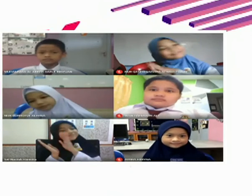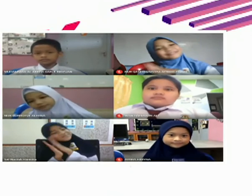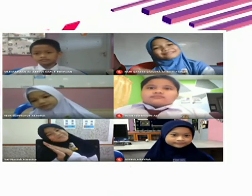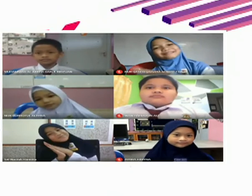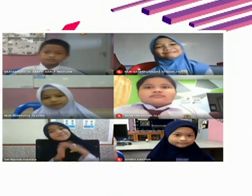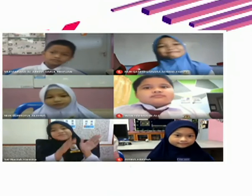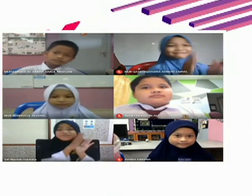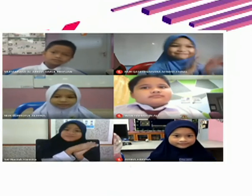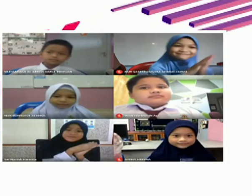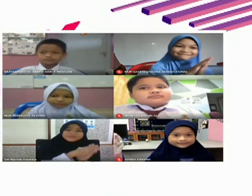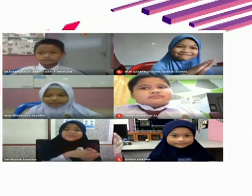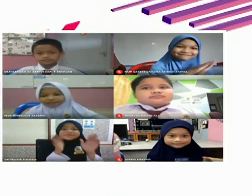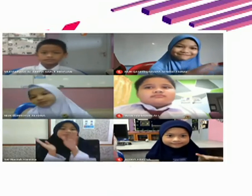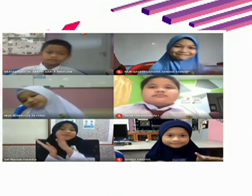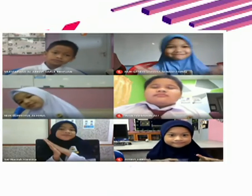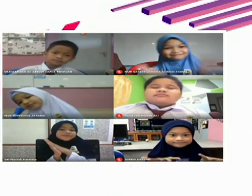Elakkan